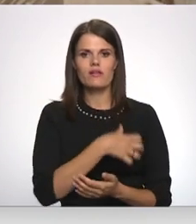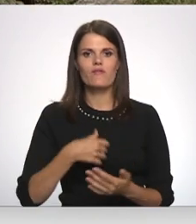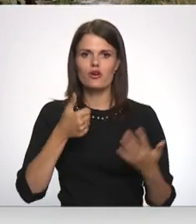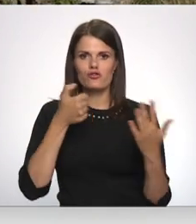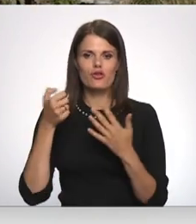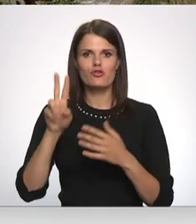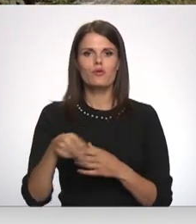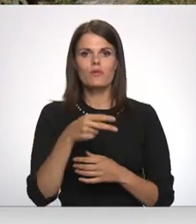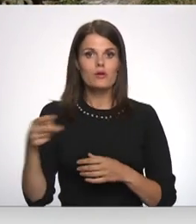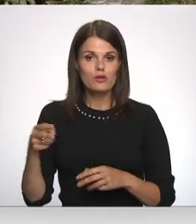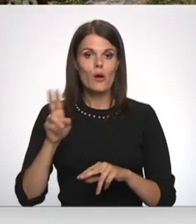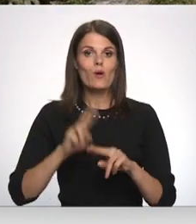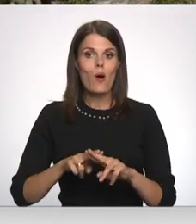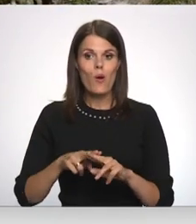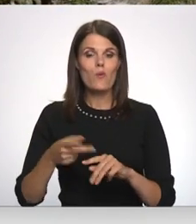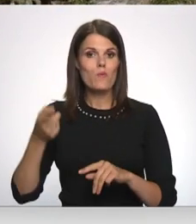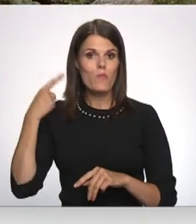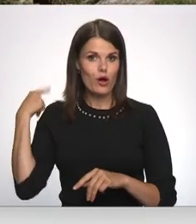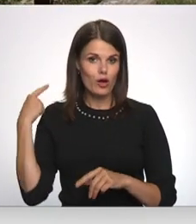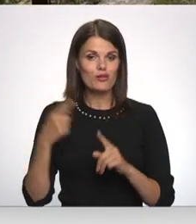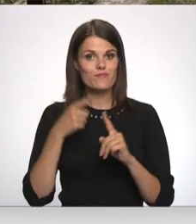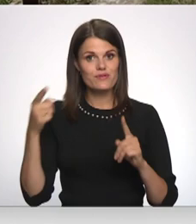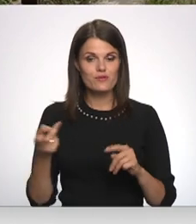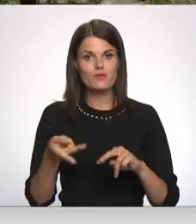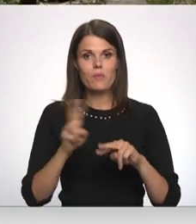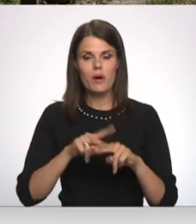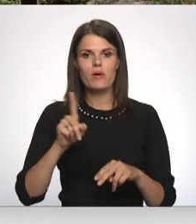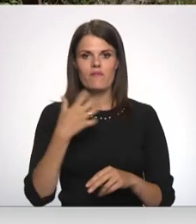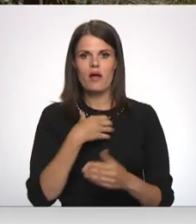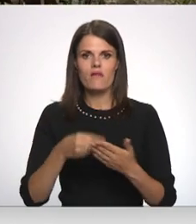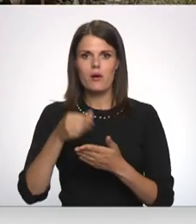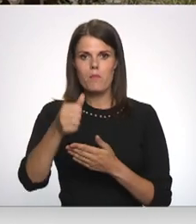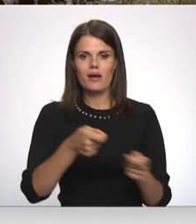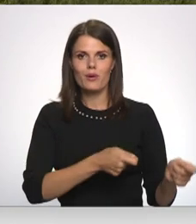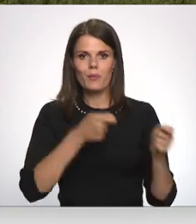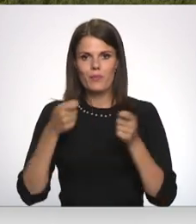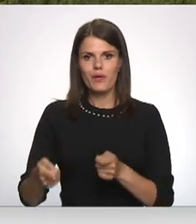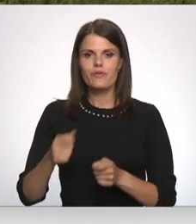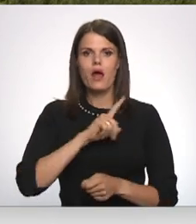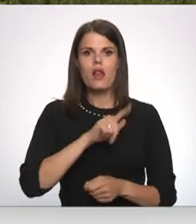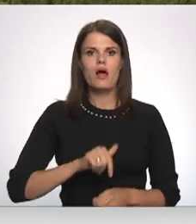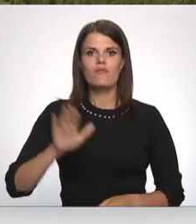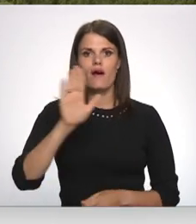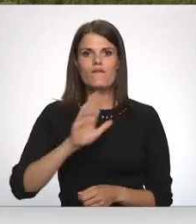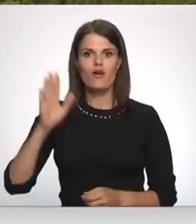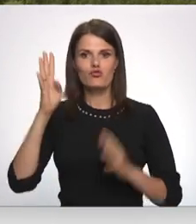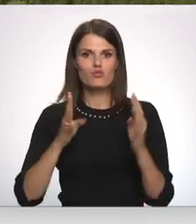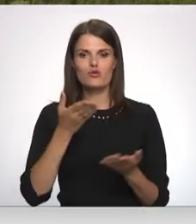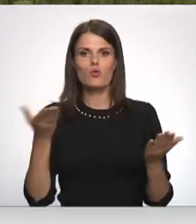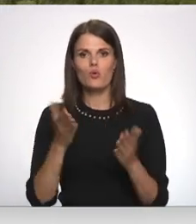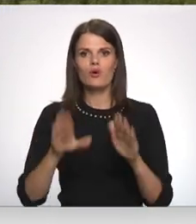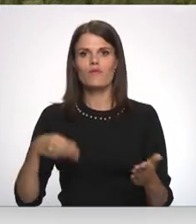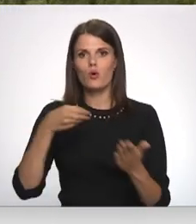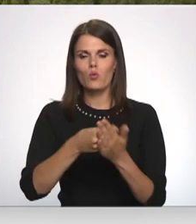600 eiro un pretēji iepriekšējām sezonām papildus vēl jāmaksā par piegādi. Latvijas valsts mežos, kur arī iespējams